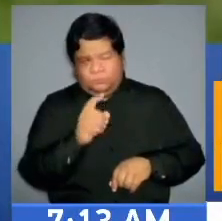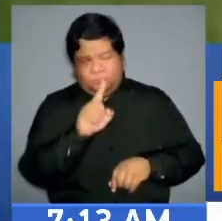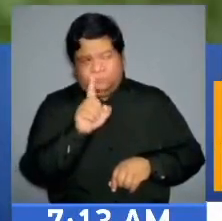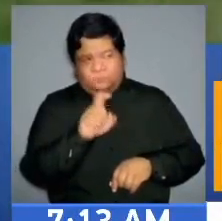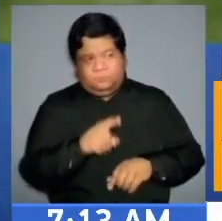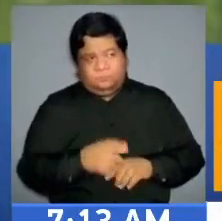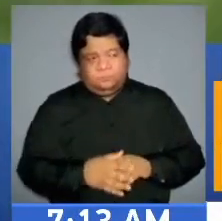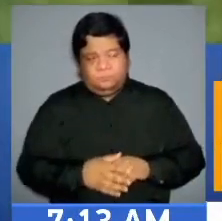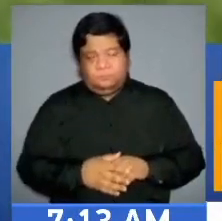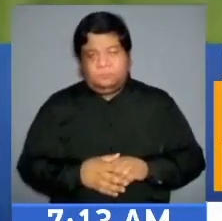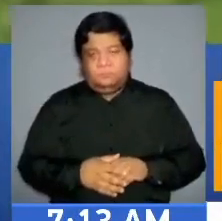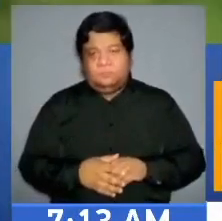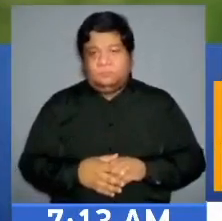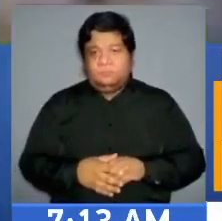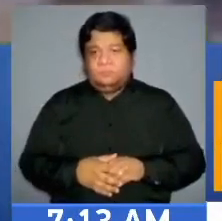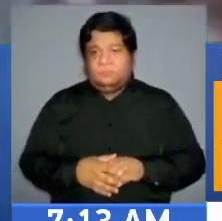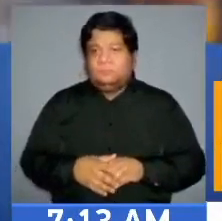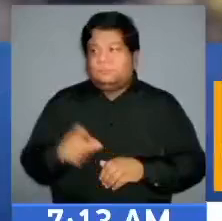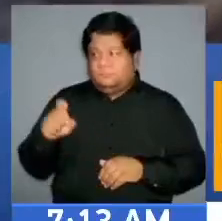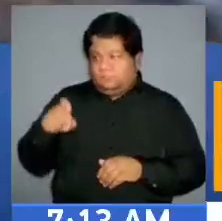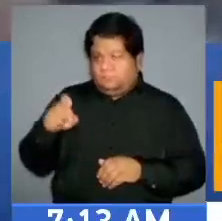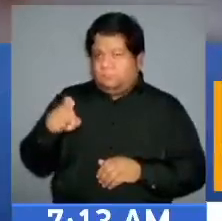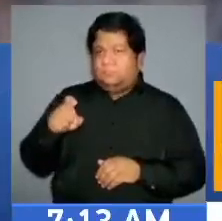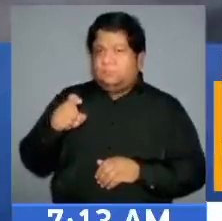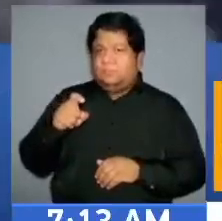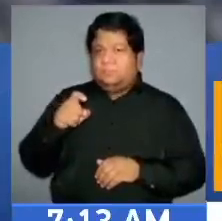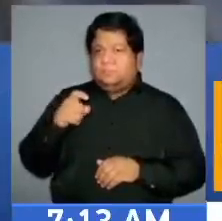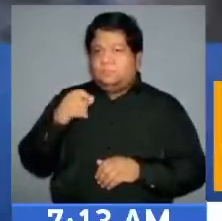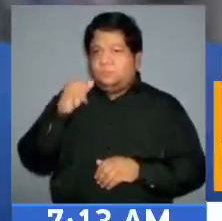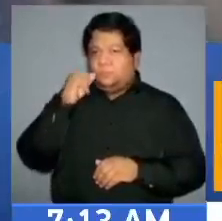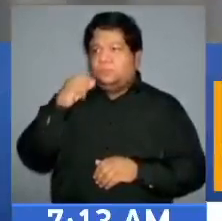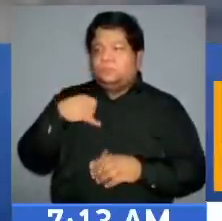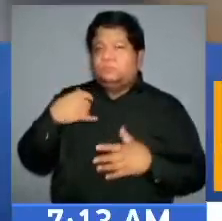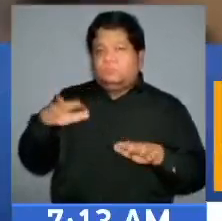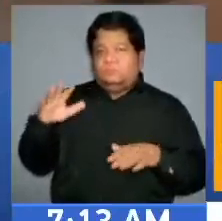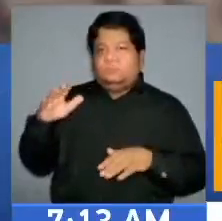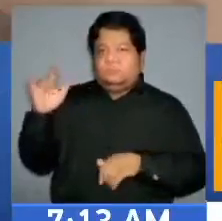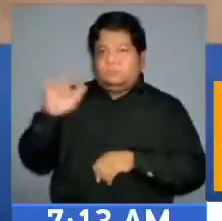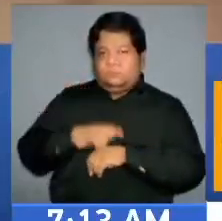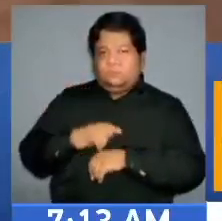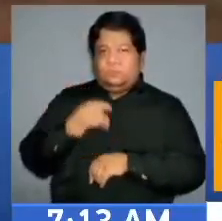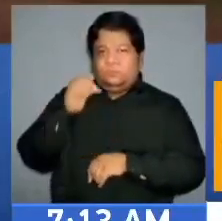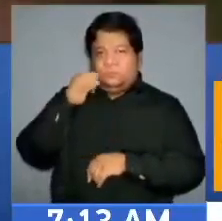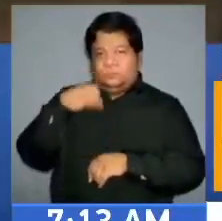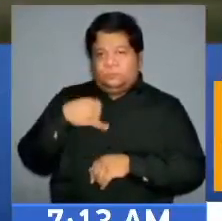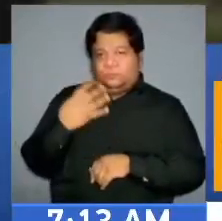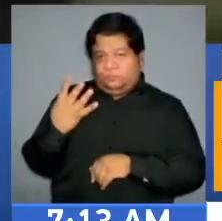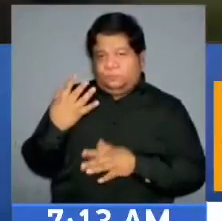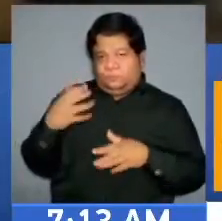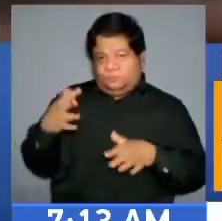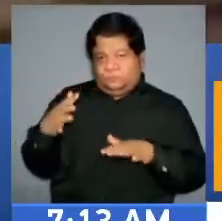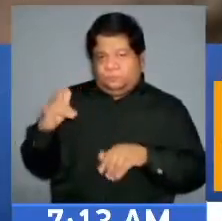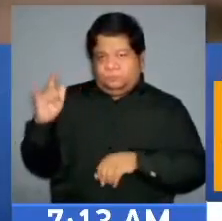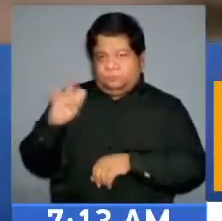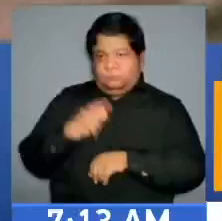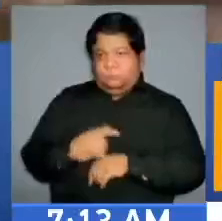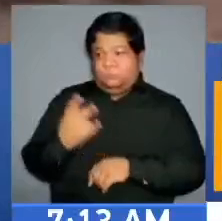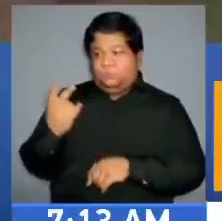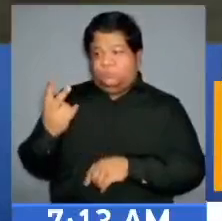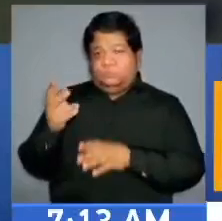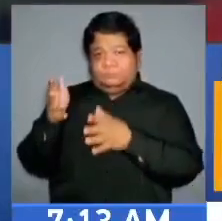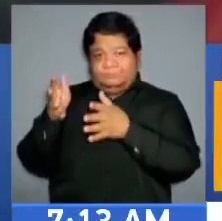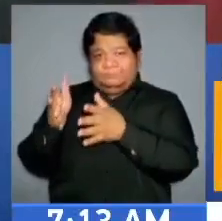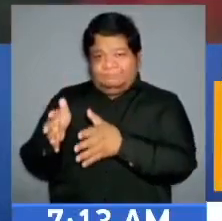po nakauwi na. Kahapon mismo, nakauwi na sila yung apat. Mm-hmm. So, inyutin yung dalawa. Mm-hmm. Nice lang